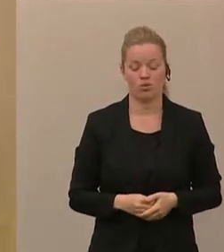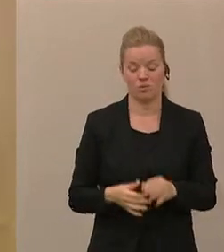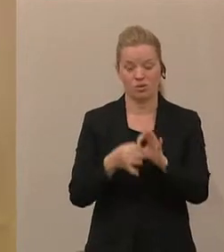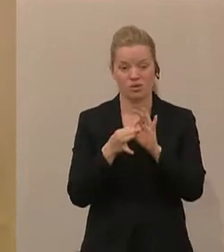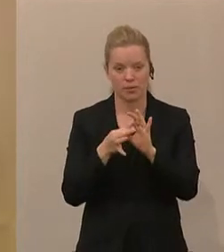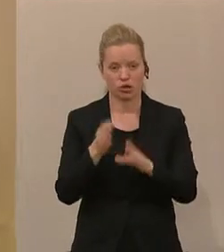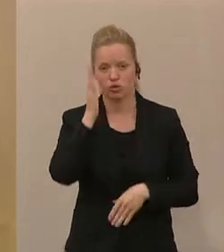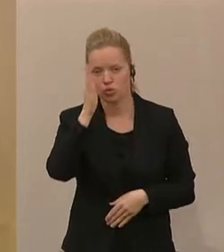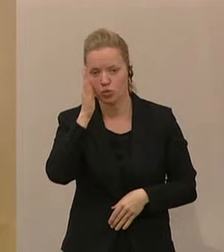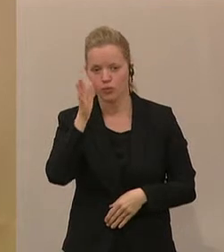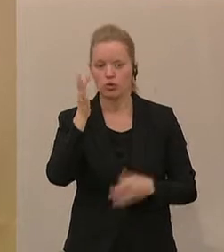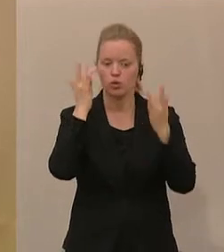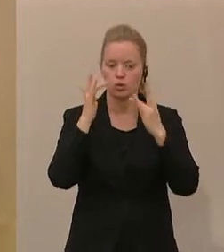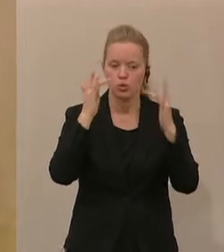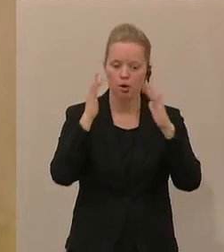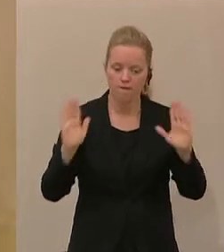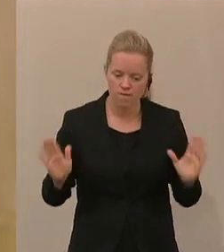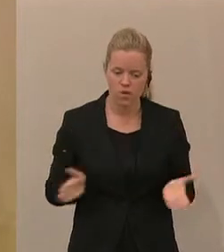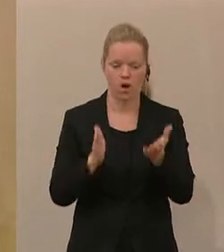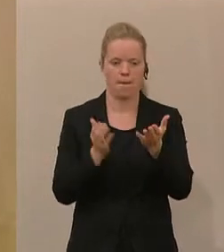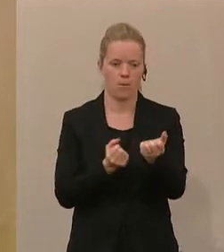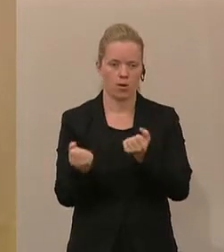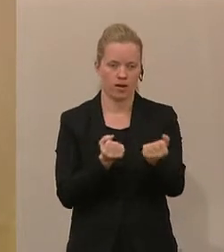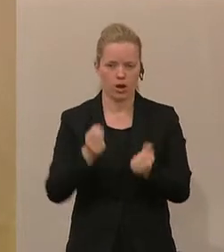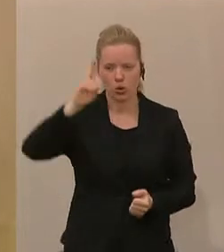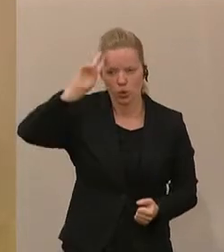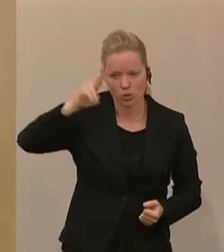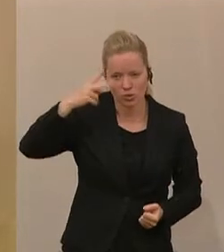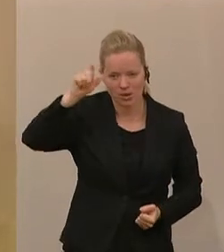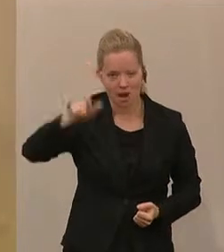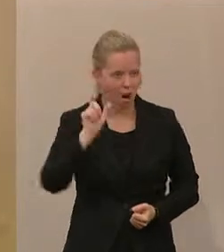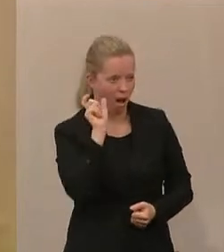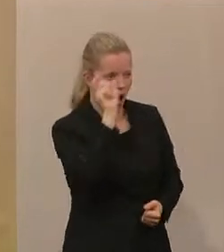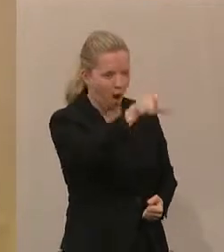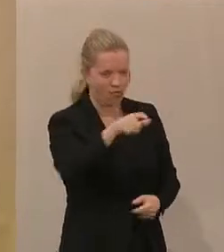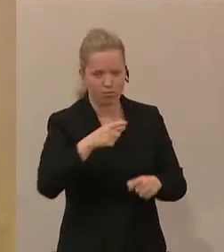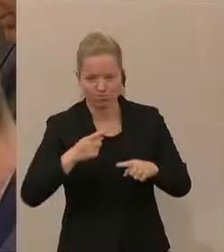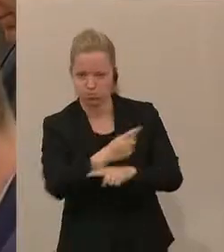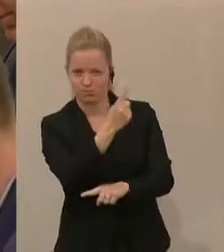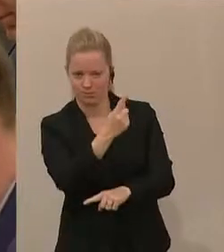Rahmen einer künftigen Kulturförderpolitik, dass es auch Künstler geben wird, die Sie provozieren, Herr Zinkel.